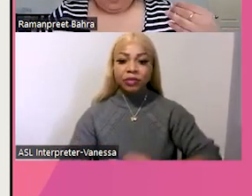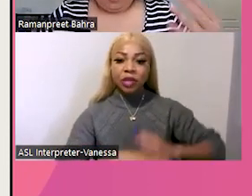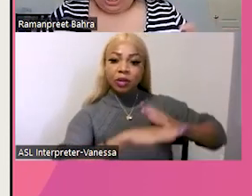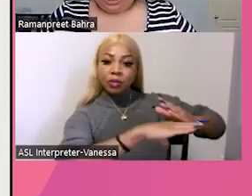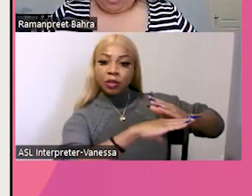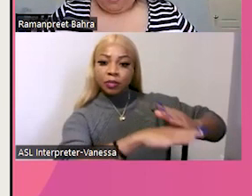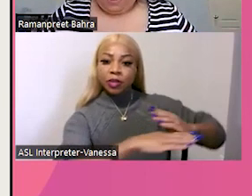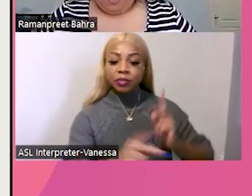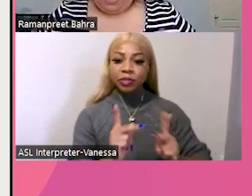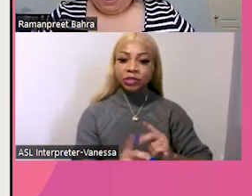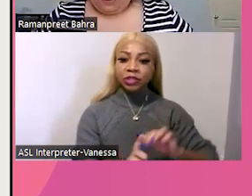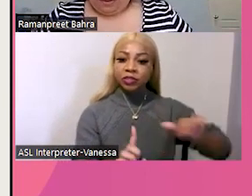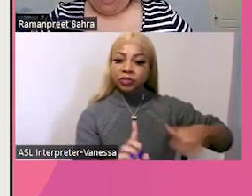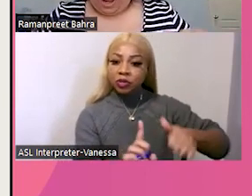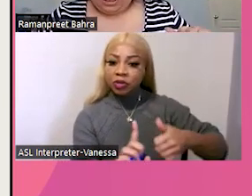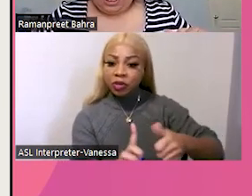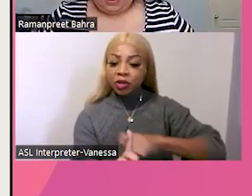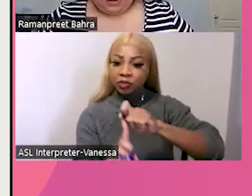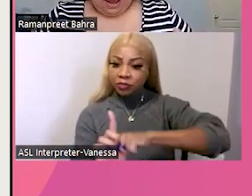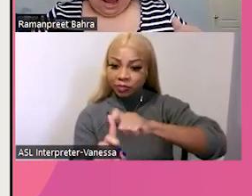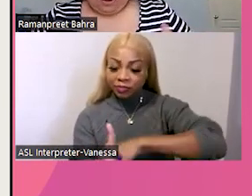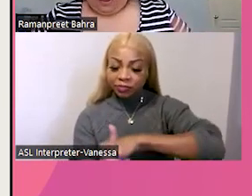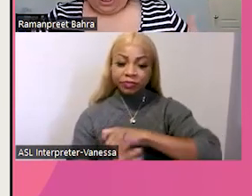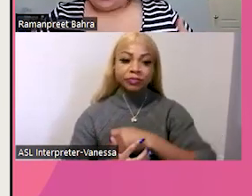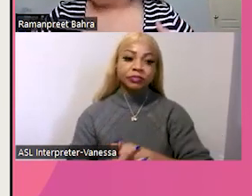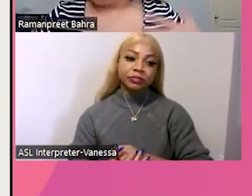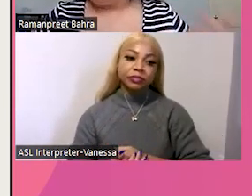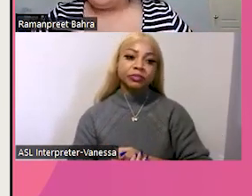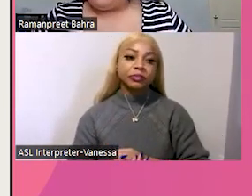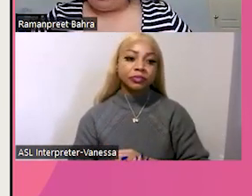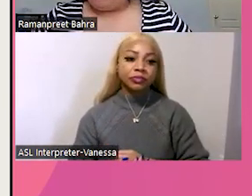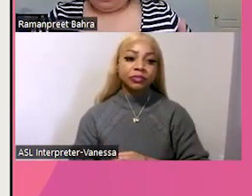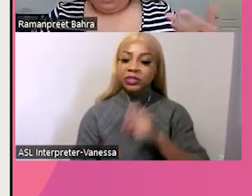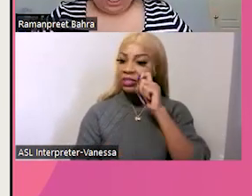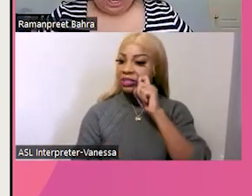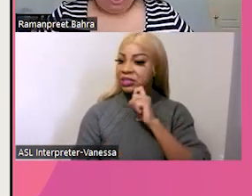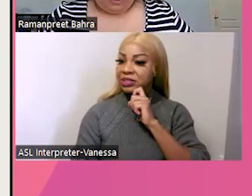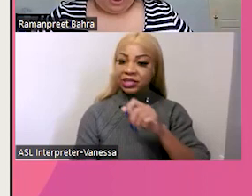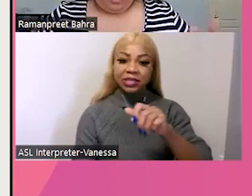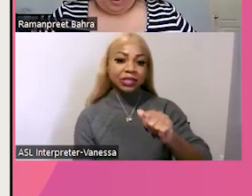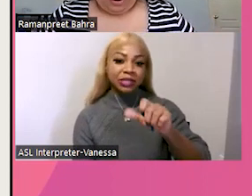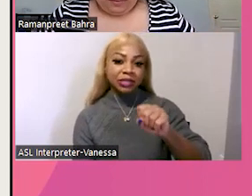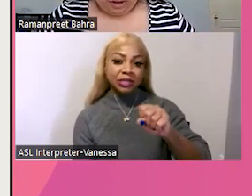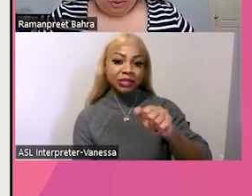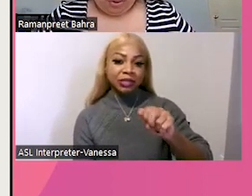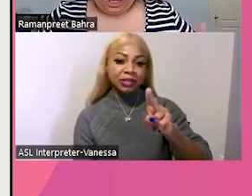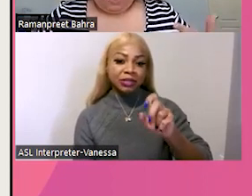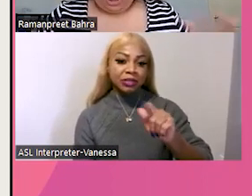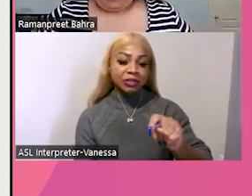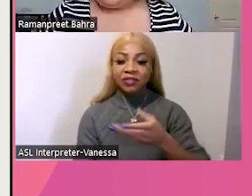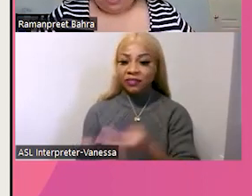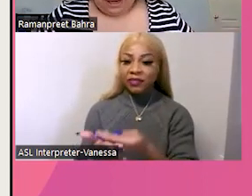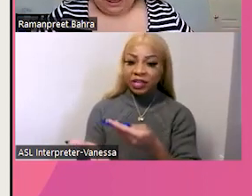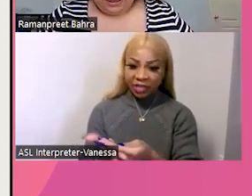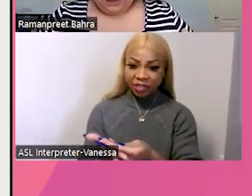les blessures physiques, le harcèlement, la traque, donc le blocage, ainsi que